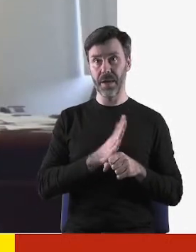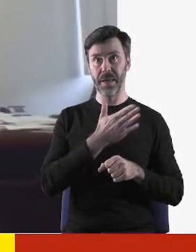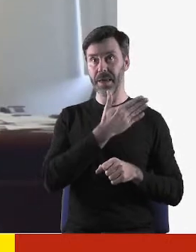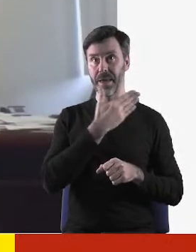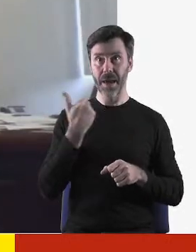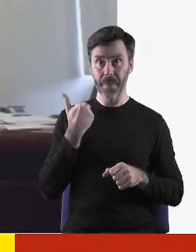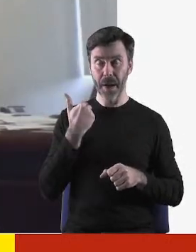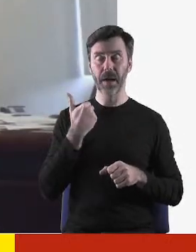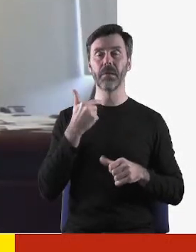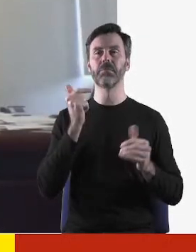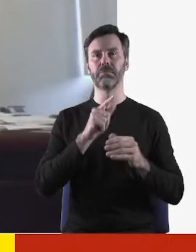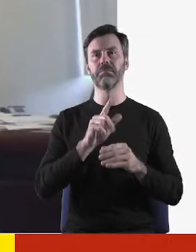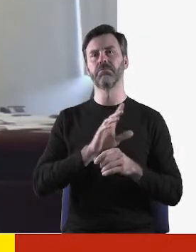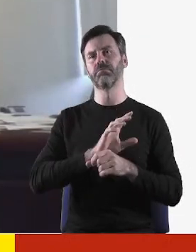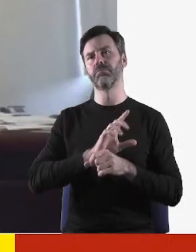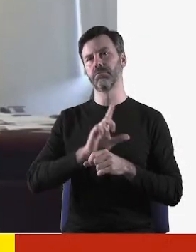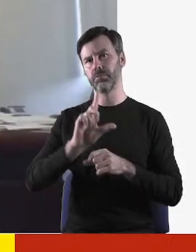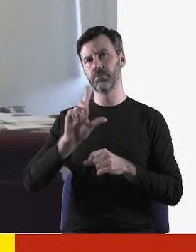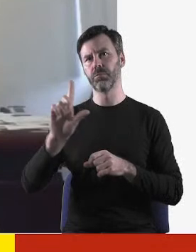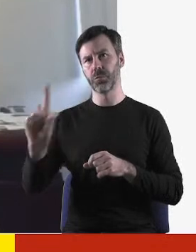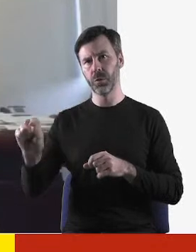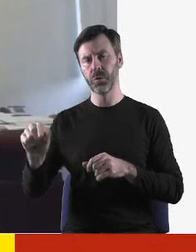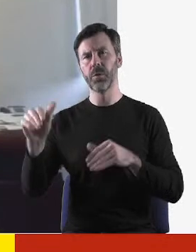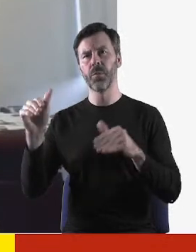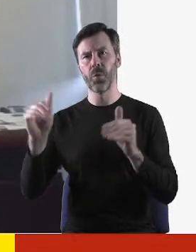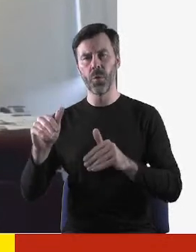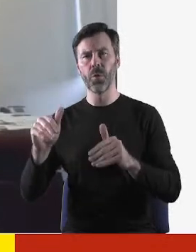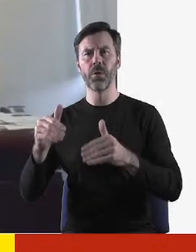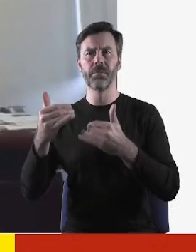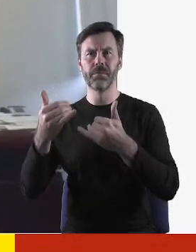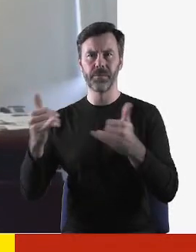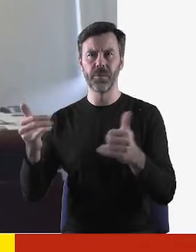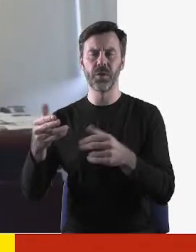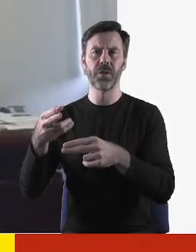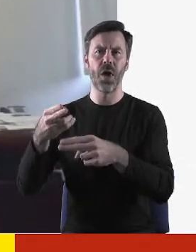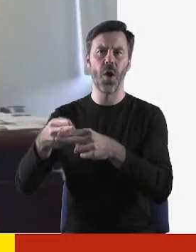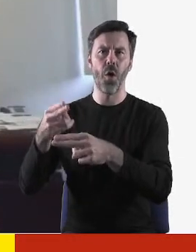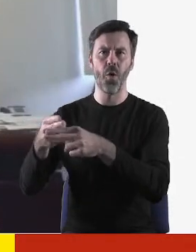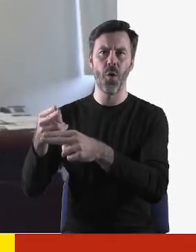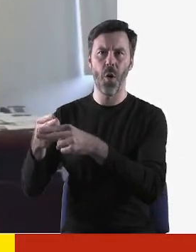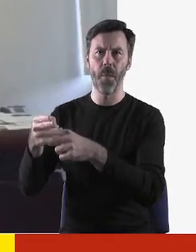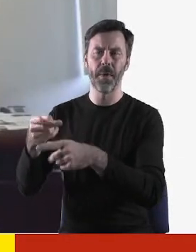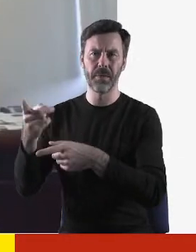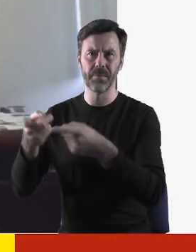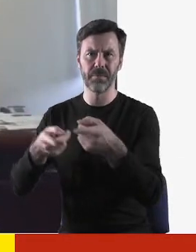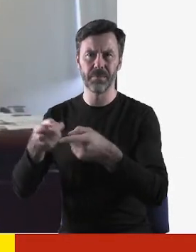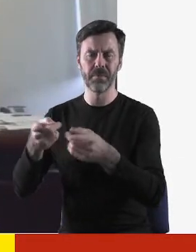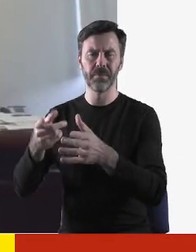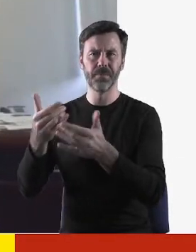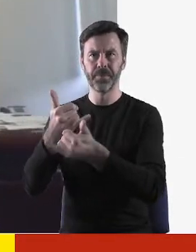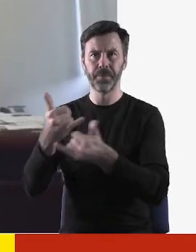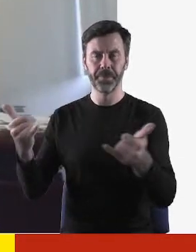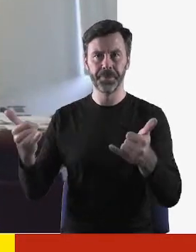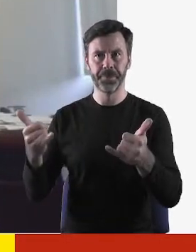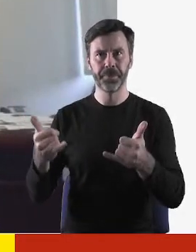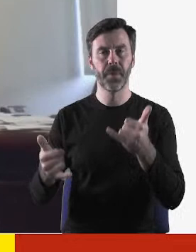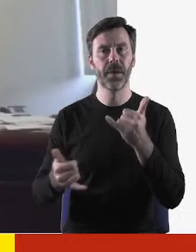osoba pójść i być leczona na chorobę, do której, z którą się zgłosiła do szpitala. W przypadku, gdyby się okazało, że jest